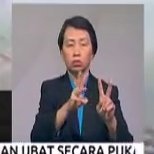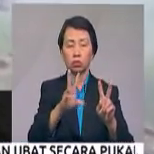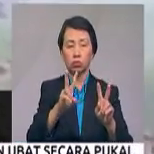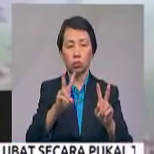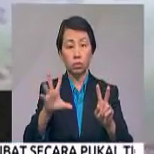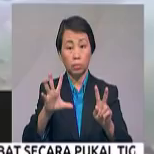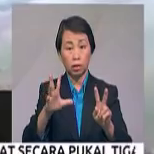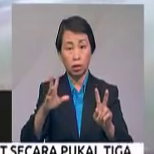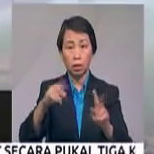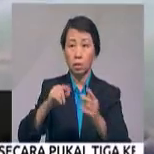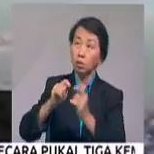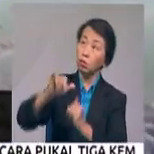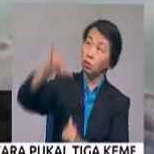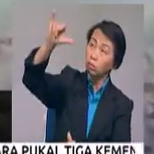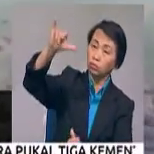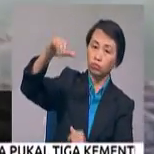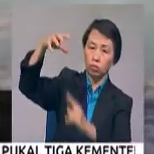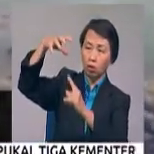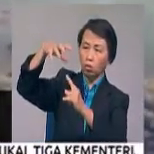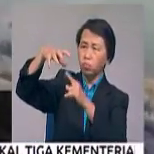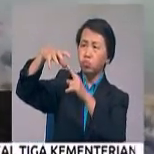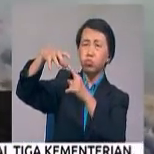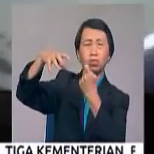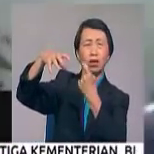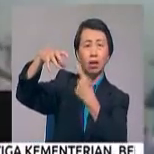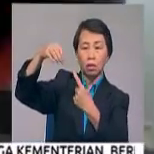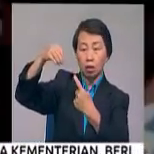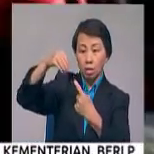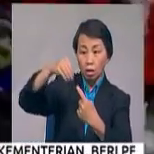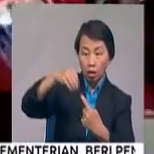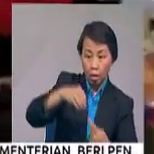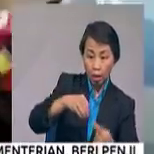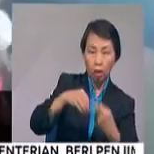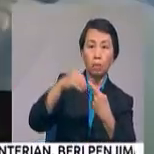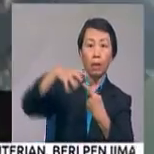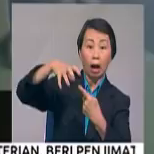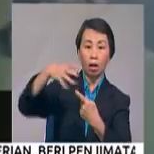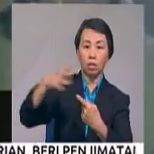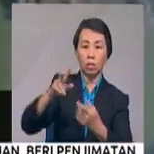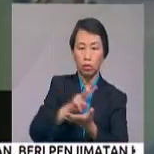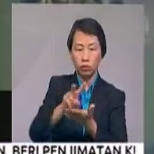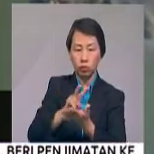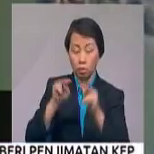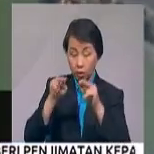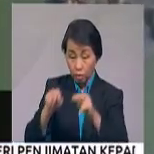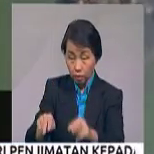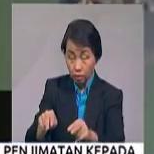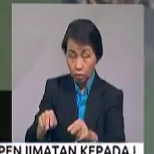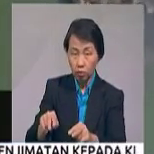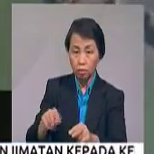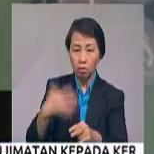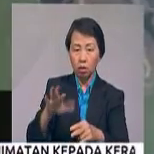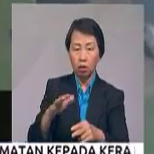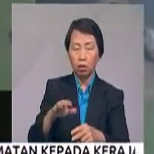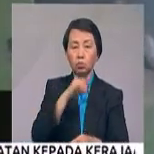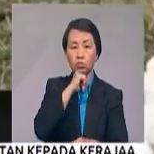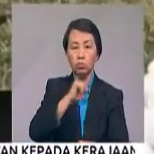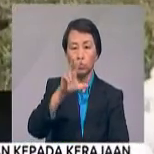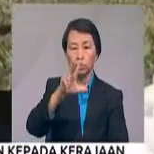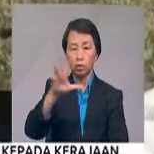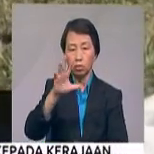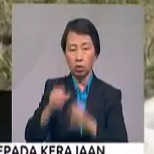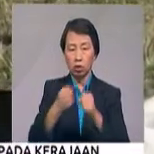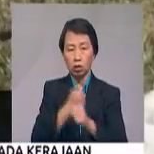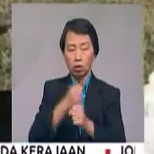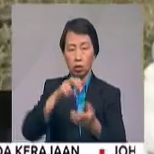kaki akibat payung terjunnya yang gagal berfungsi. Video detik cemas tersebut menyaksikan Mikhail Prokof, 35 tahun yang